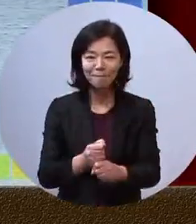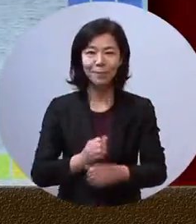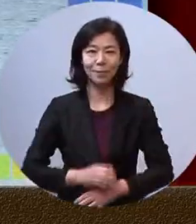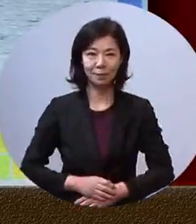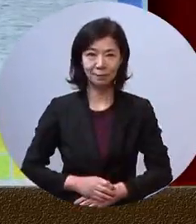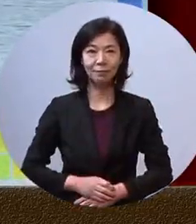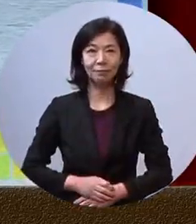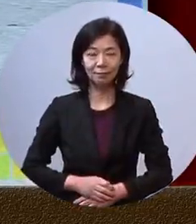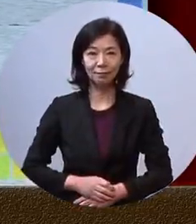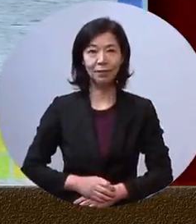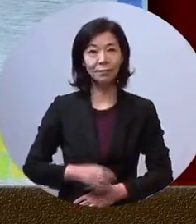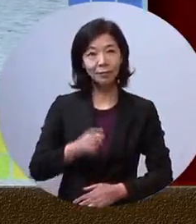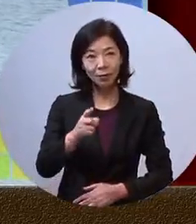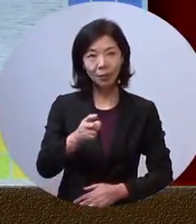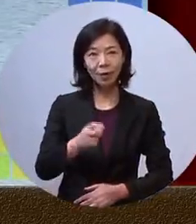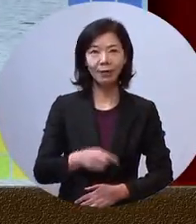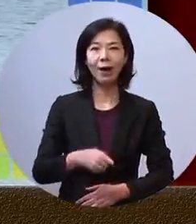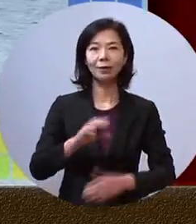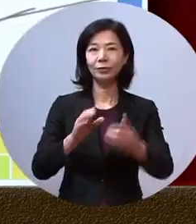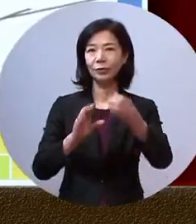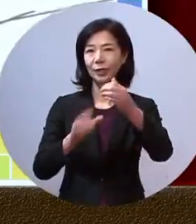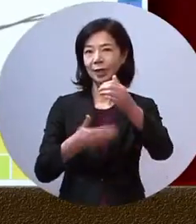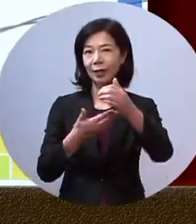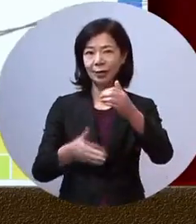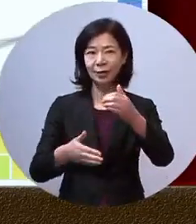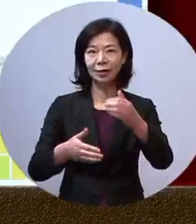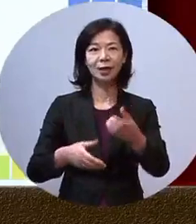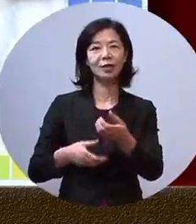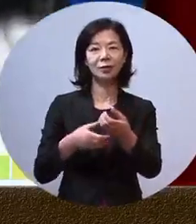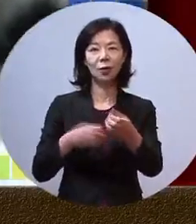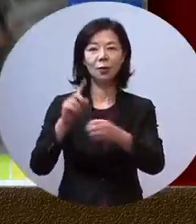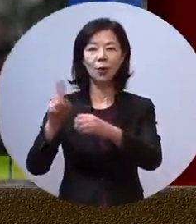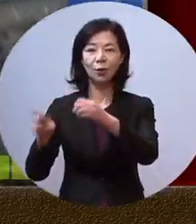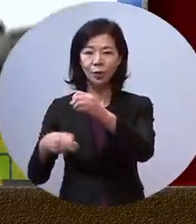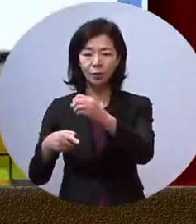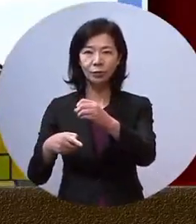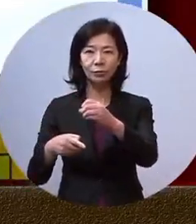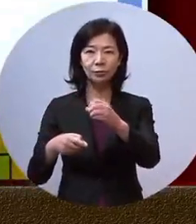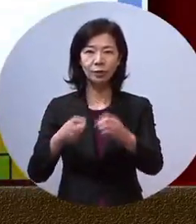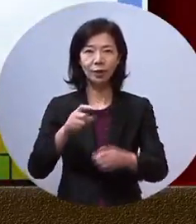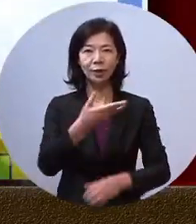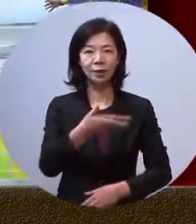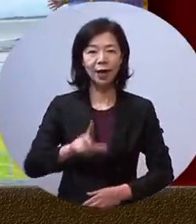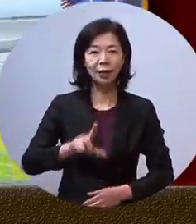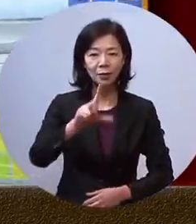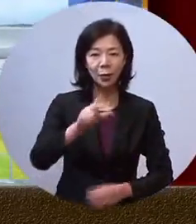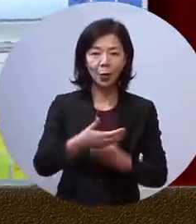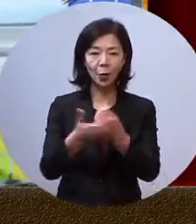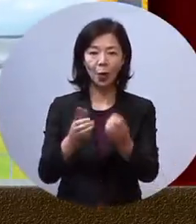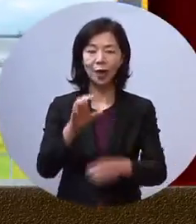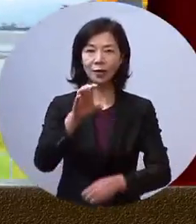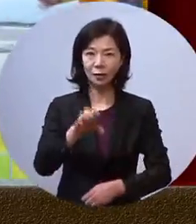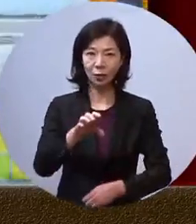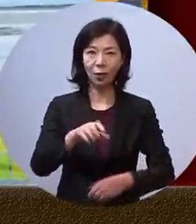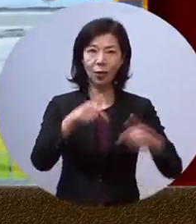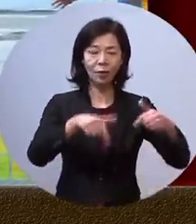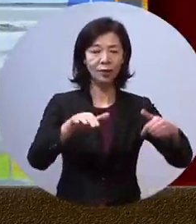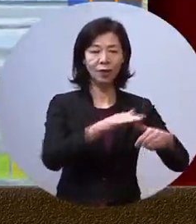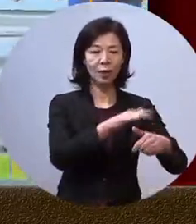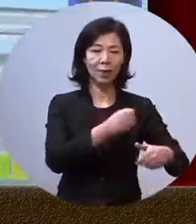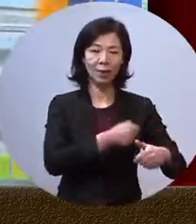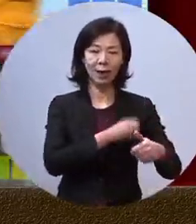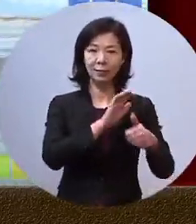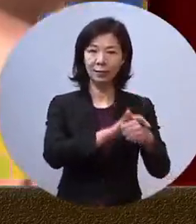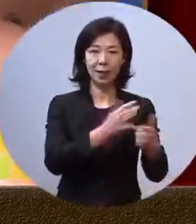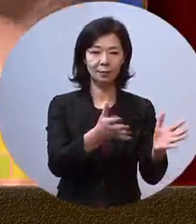片瀬の海では藤沢市消防局、湘南海上保安署、西浜サーフライフセービングクラブな